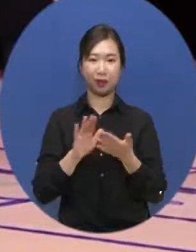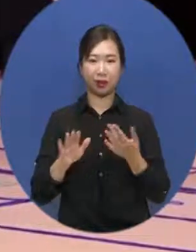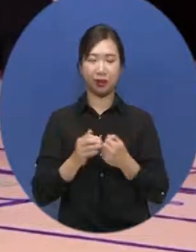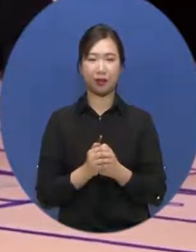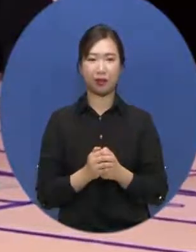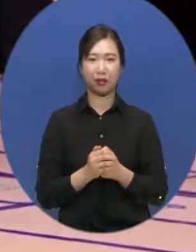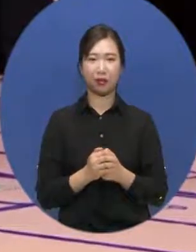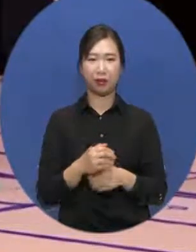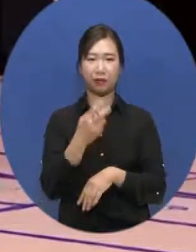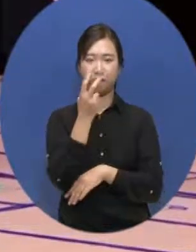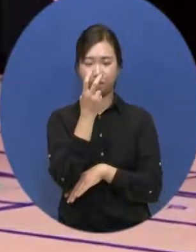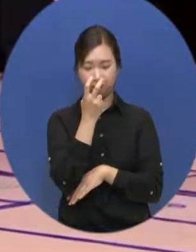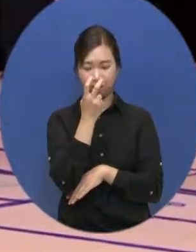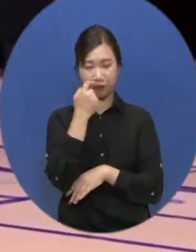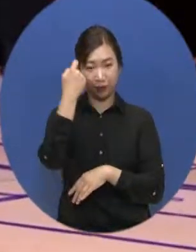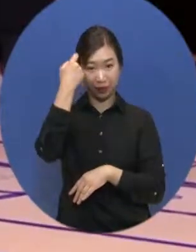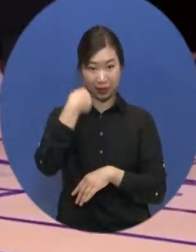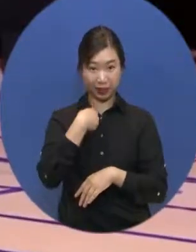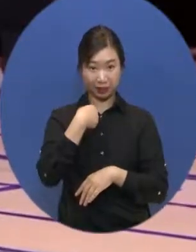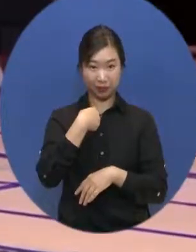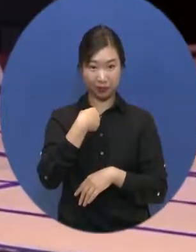소감을 잠깐 말씀을 드리면